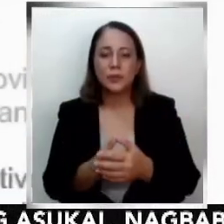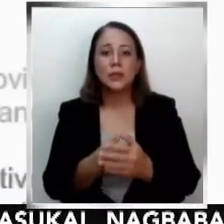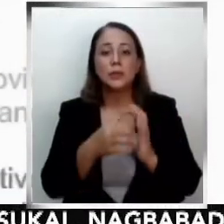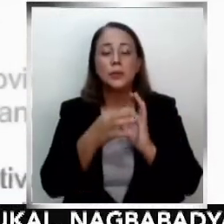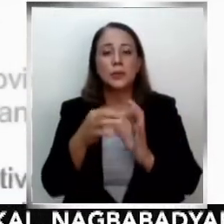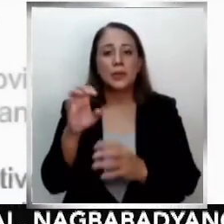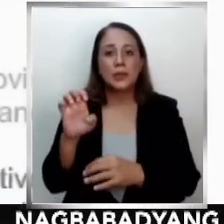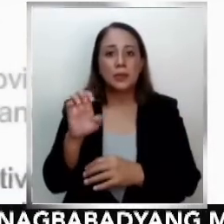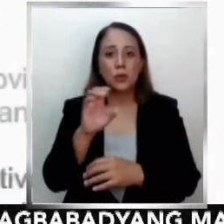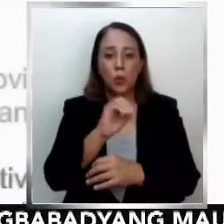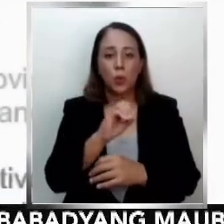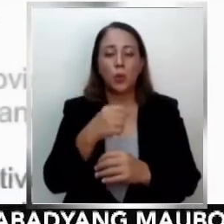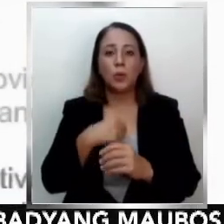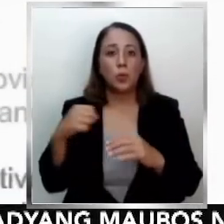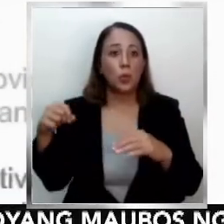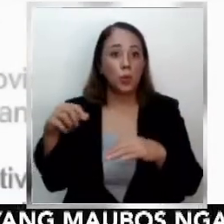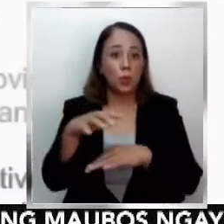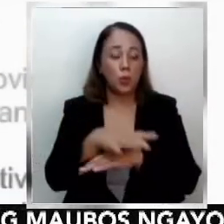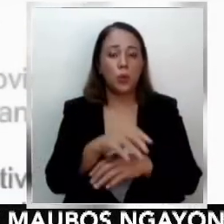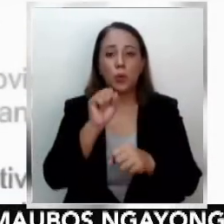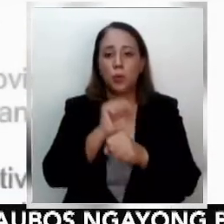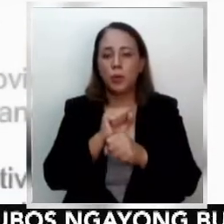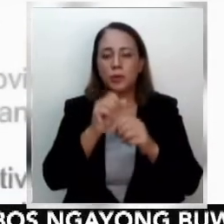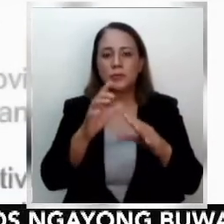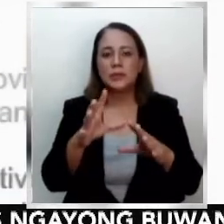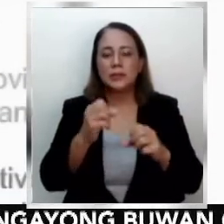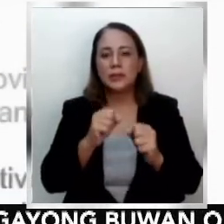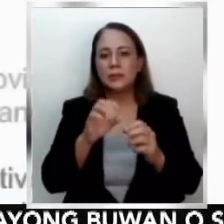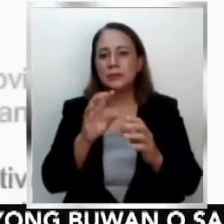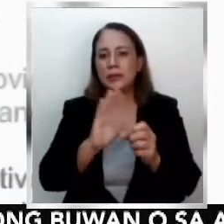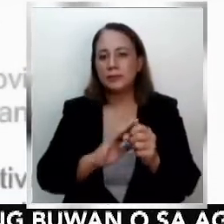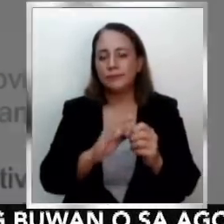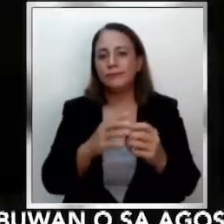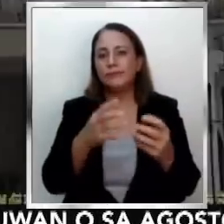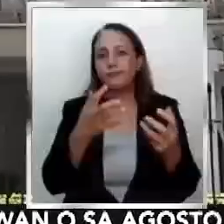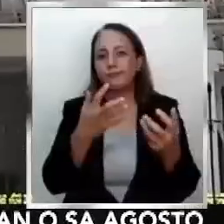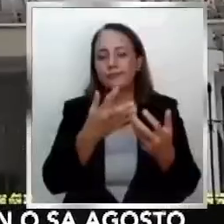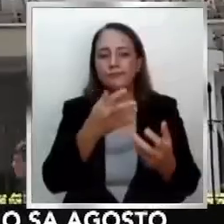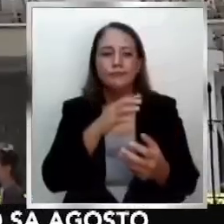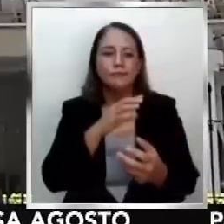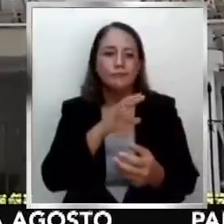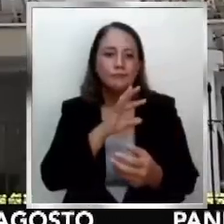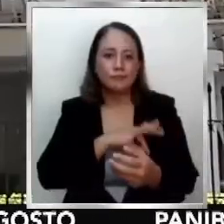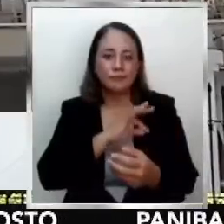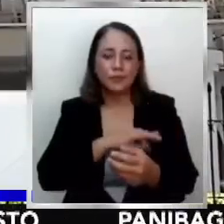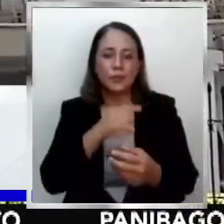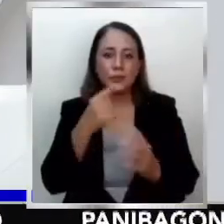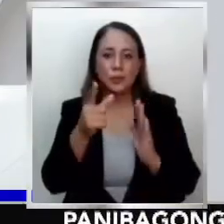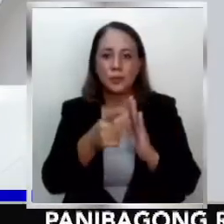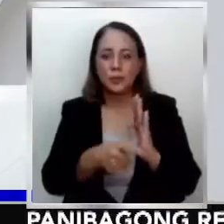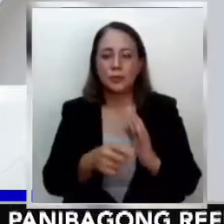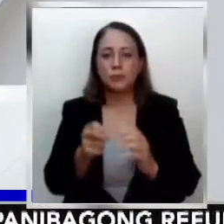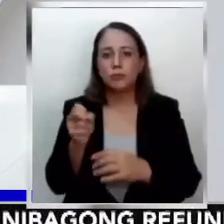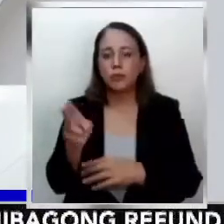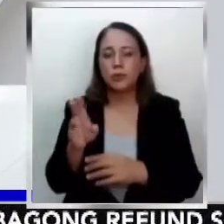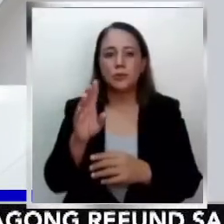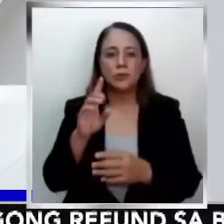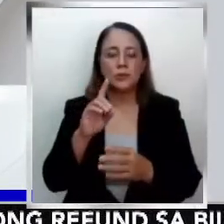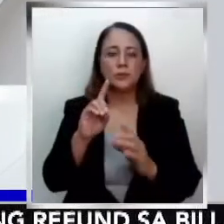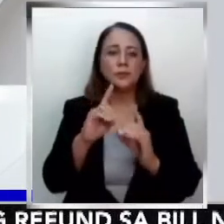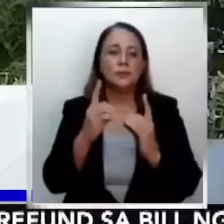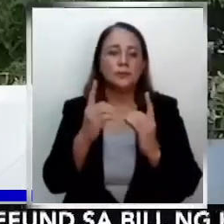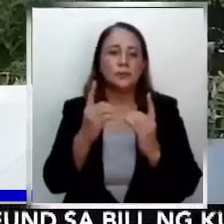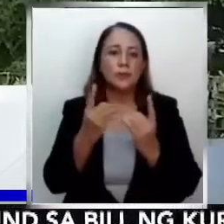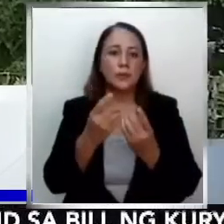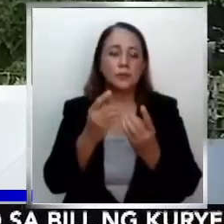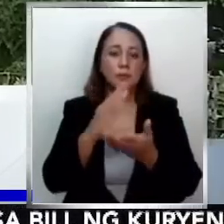naman ng mga maapektuhang empleyado makakakuha ng mga karampatang benepisyo sa ilalim ng batas. Ipinag-utos na sa DBM ang pag-release ng pondo para